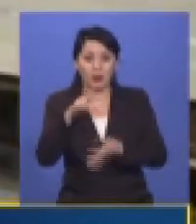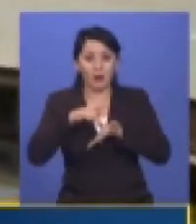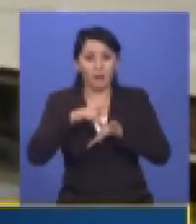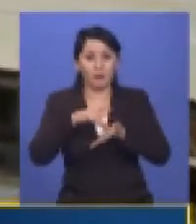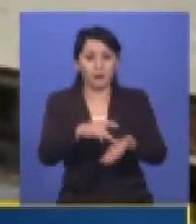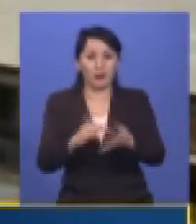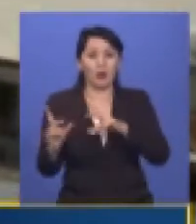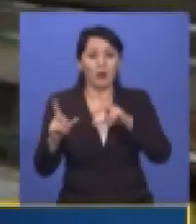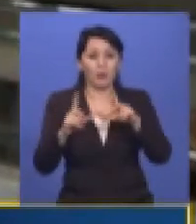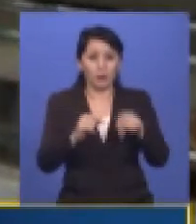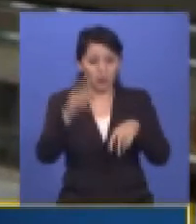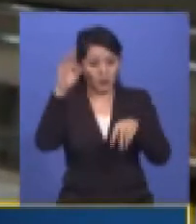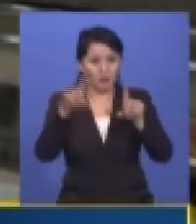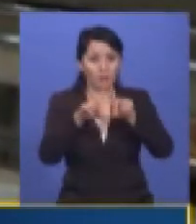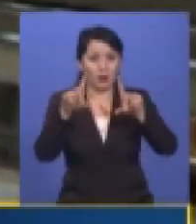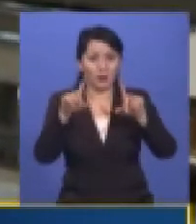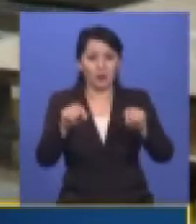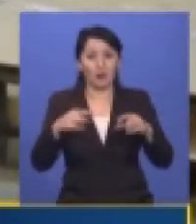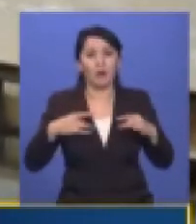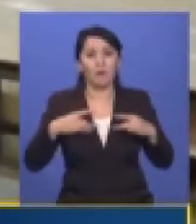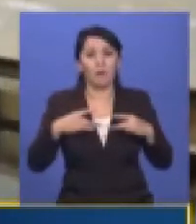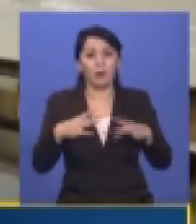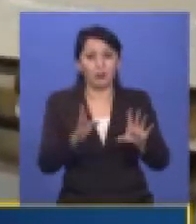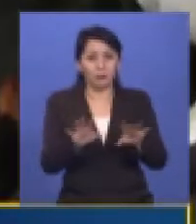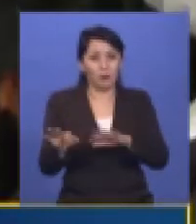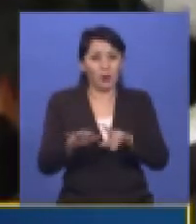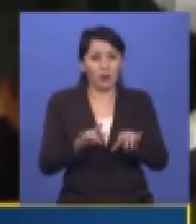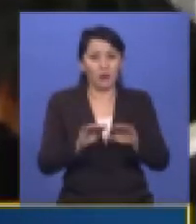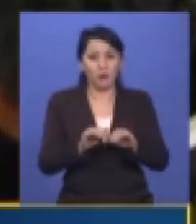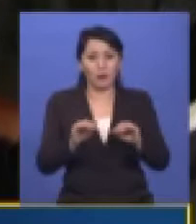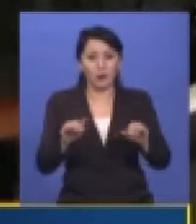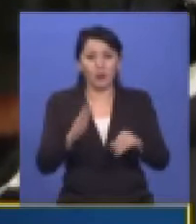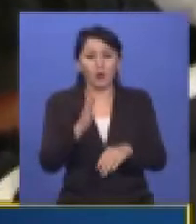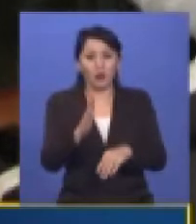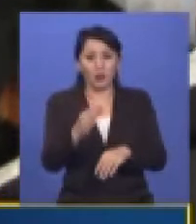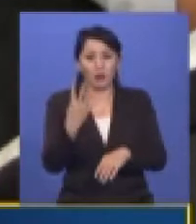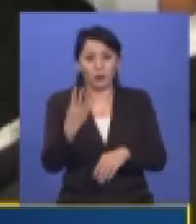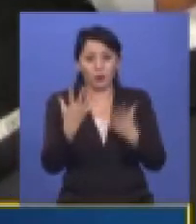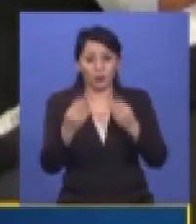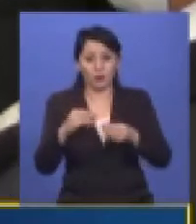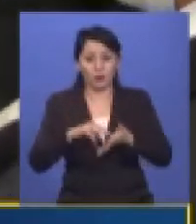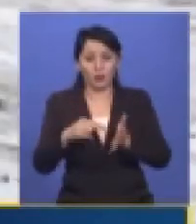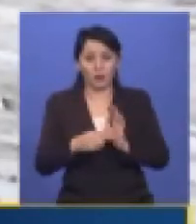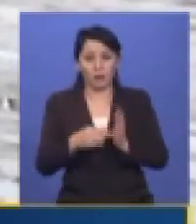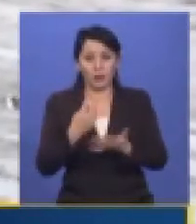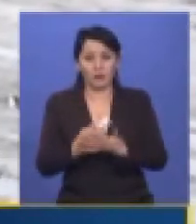экспедициясына аттанады. Бүгін мектеп оқушылары үшін салтанатты шара ұйымдастырып, балаларға алдағы 4 күннің жоспары ұсынылды.